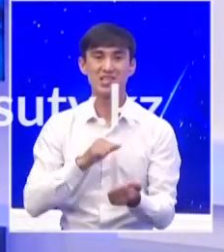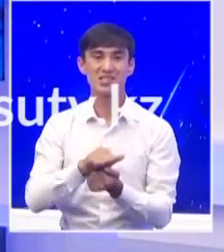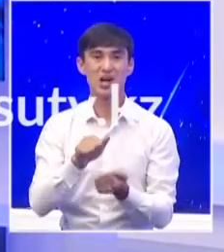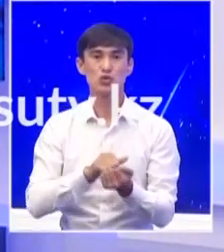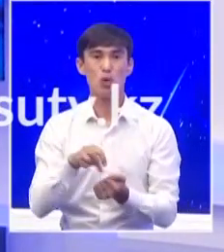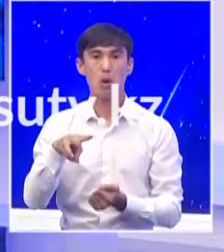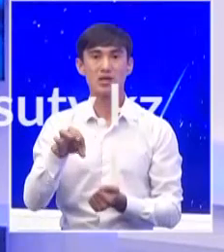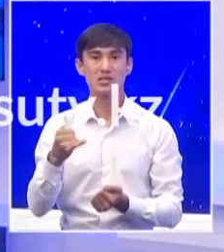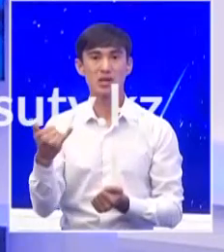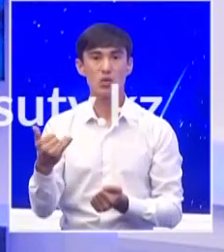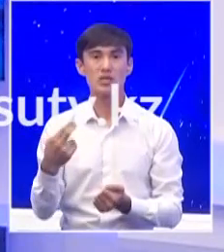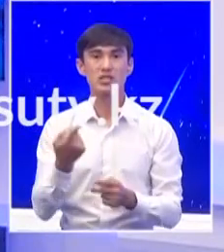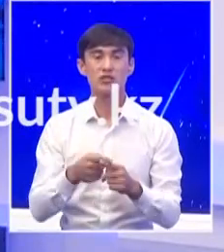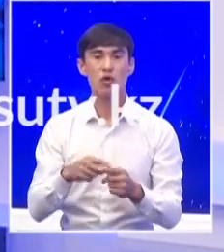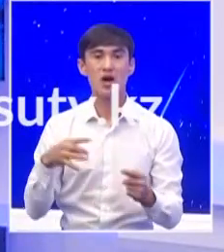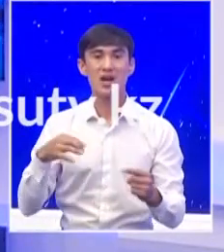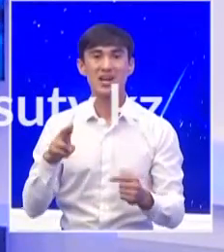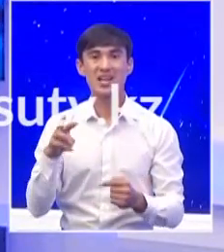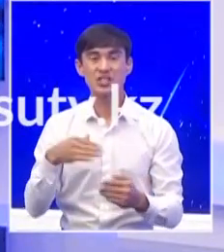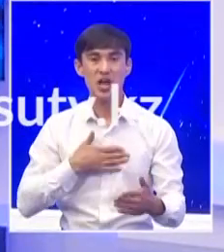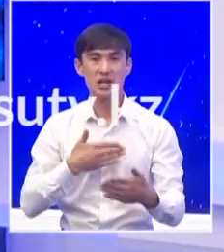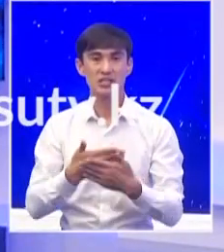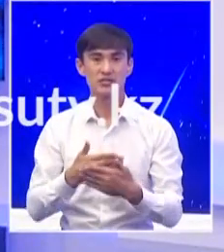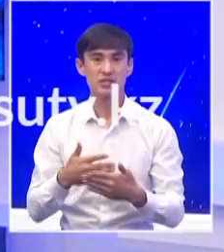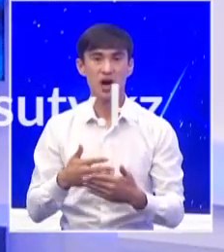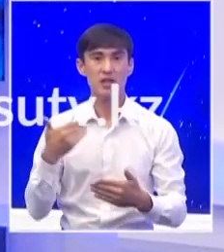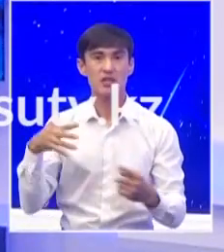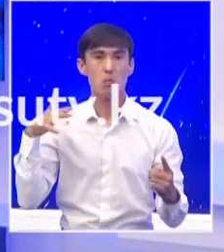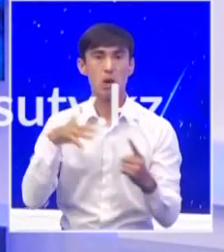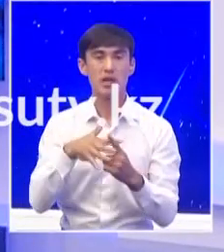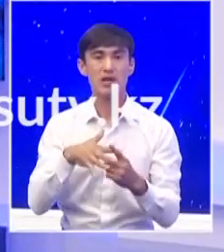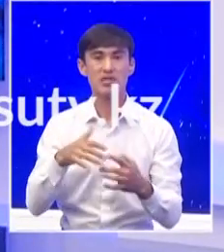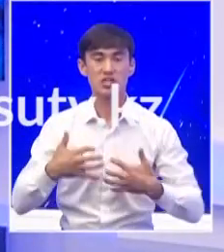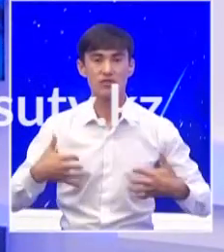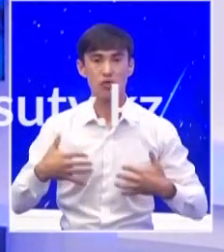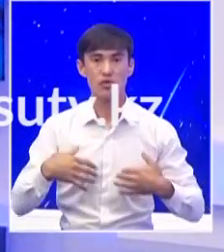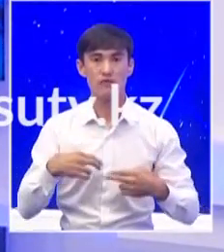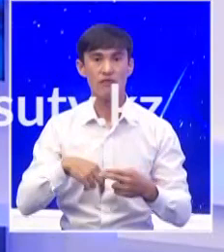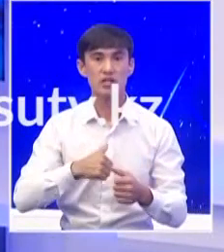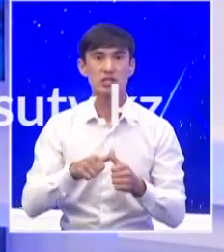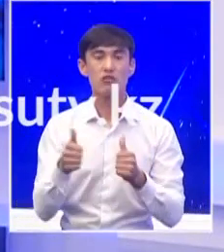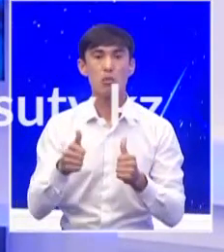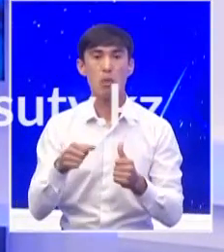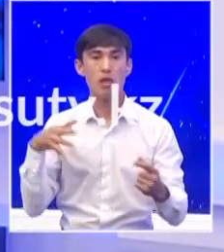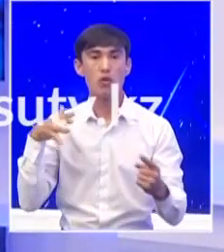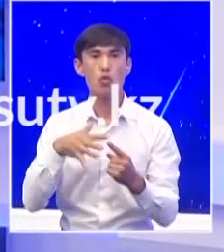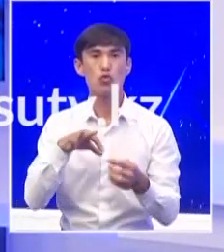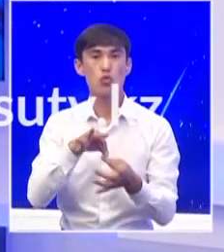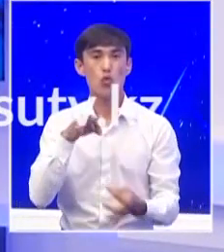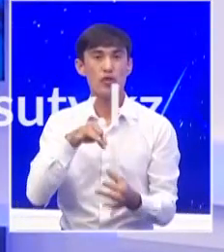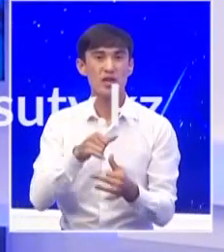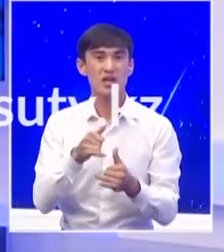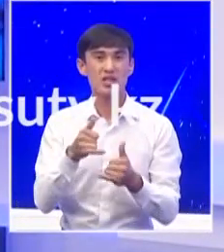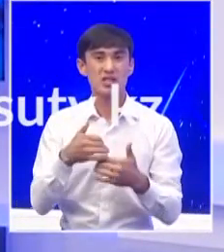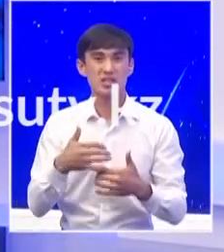настигла Мангистау, из-за чего клещи стали активнее. Они нападают на животных. В основном атакуют худых, истощенных